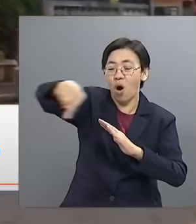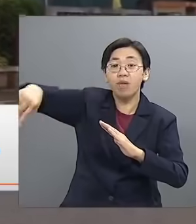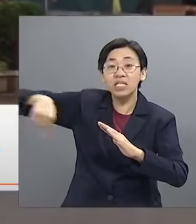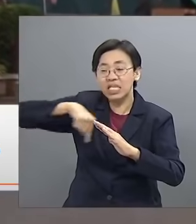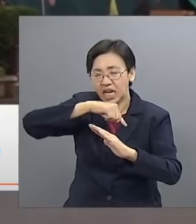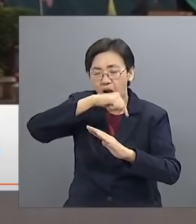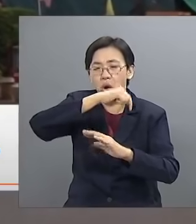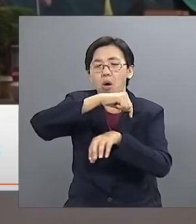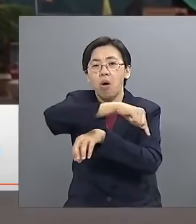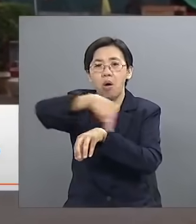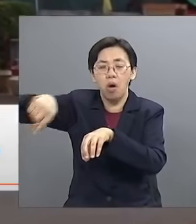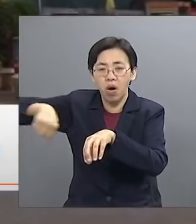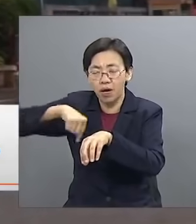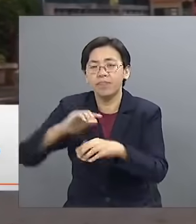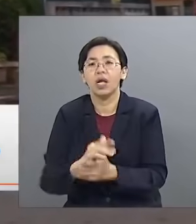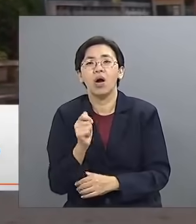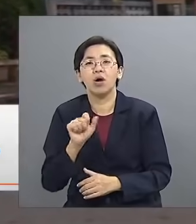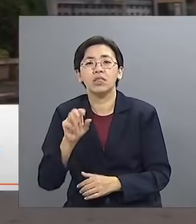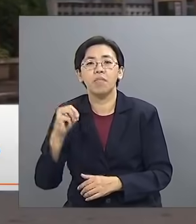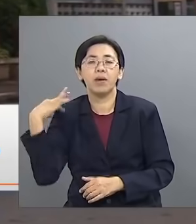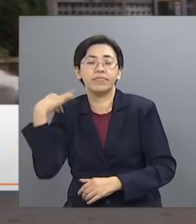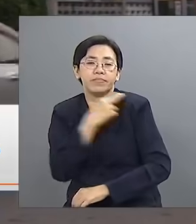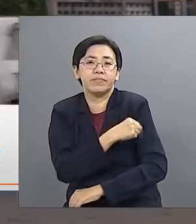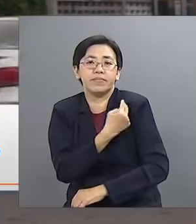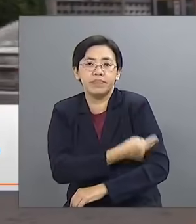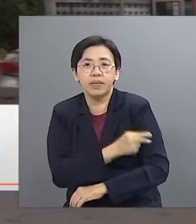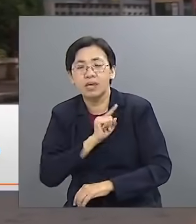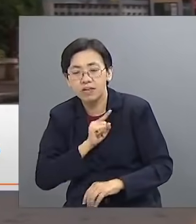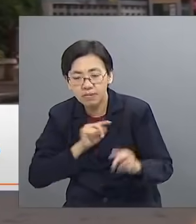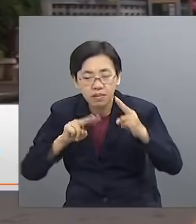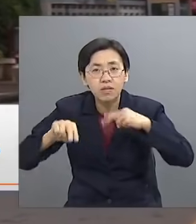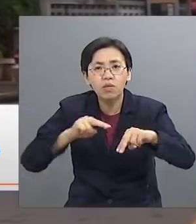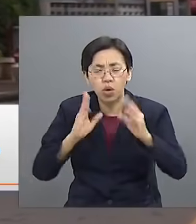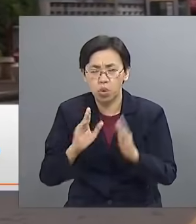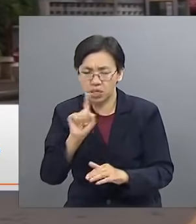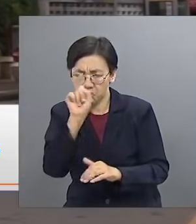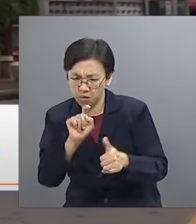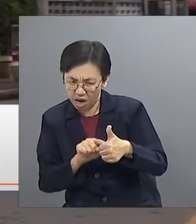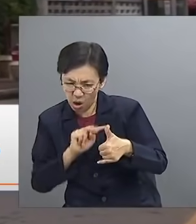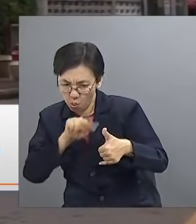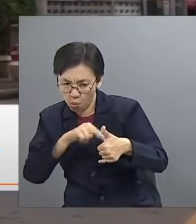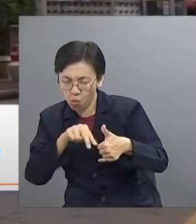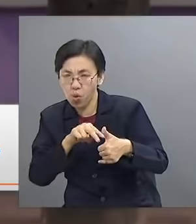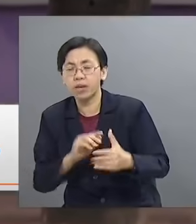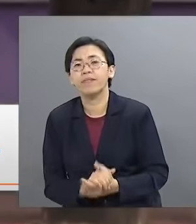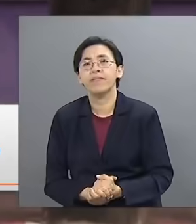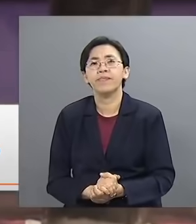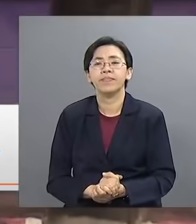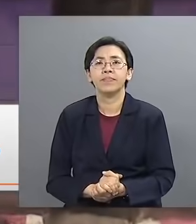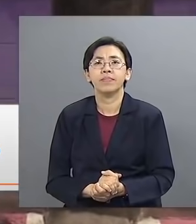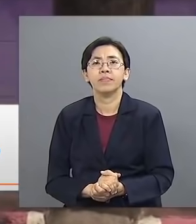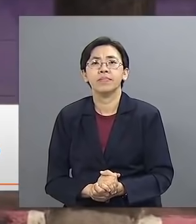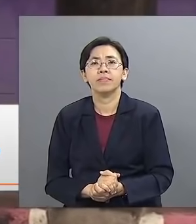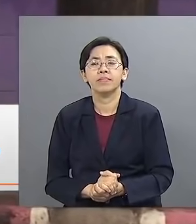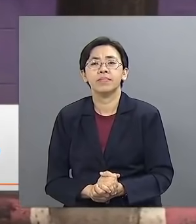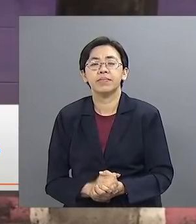สาธารณสุขหรืออสม.ก็ตั้งจุดในการคัดกรองผู้ต้องสงสัย นายกำแมนมิแหมเป็นชาวชุมชนท่